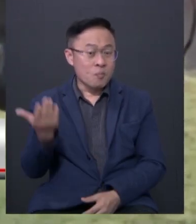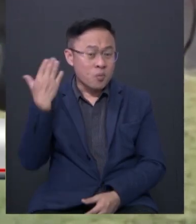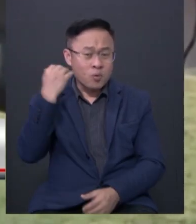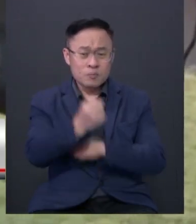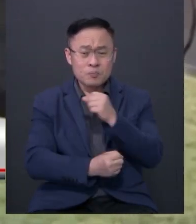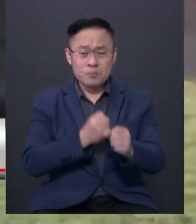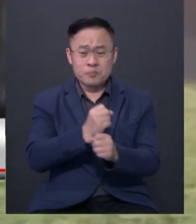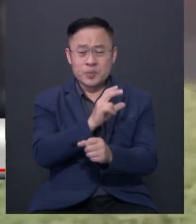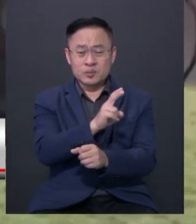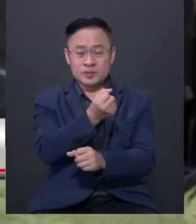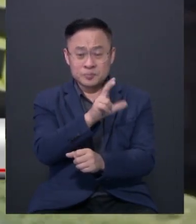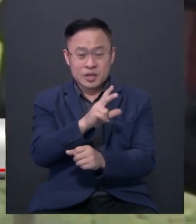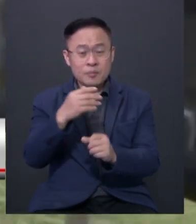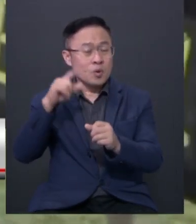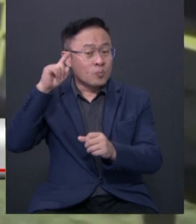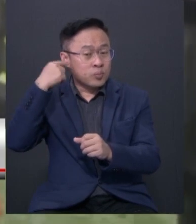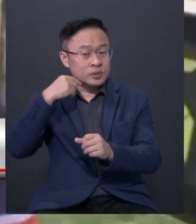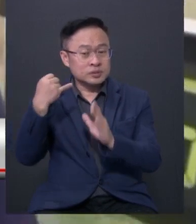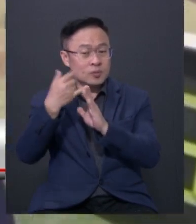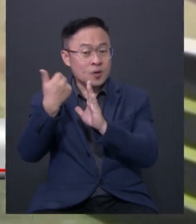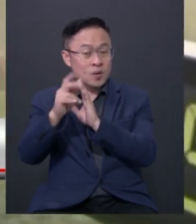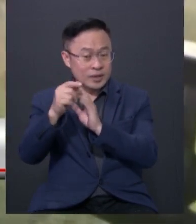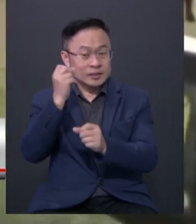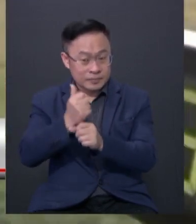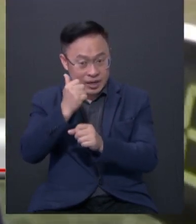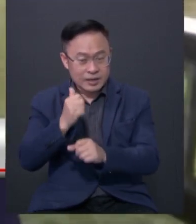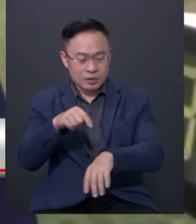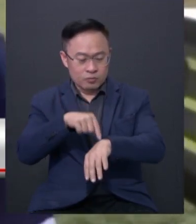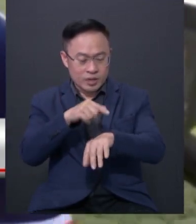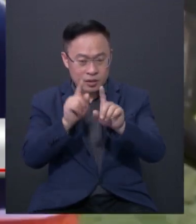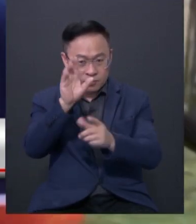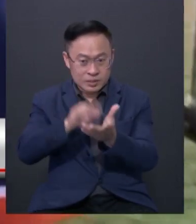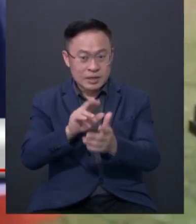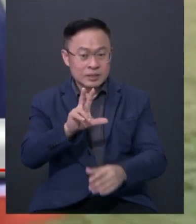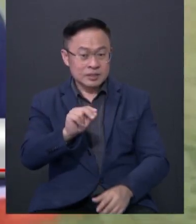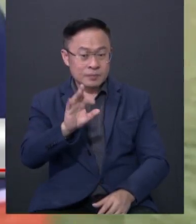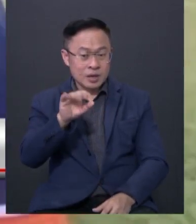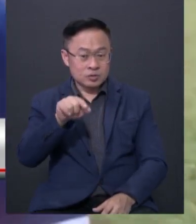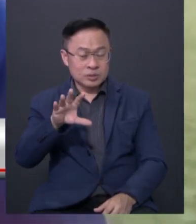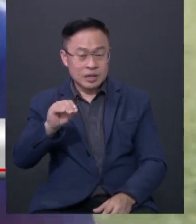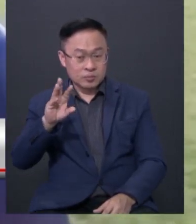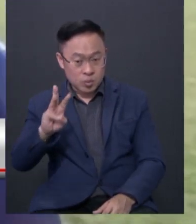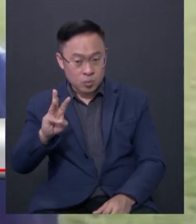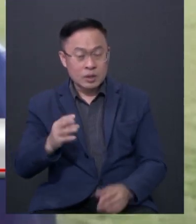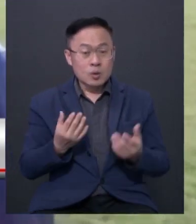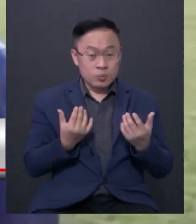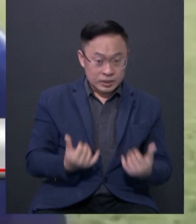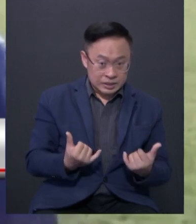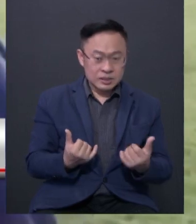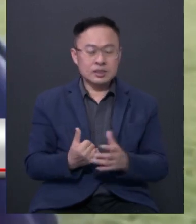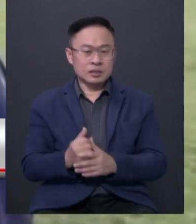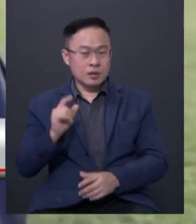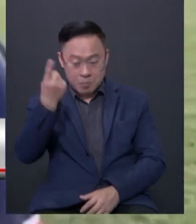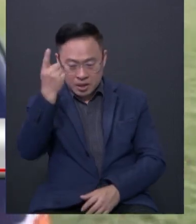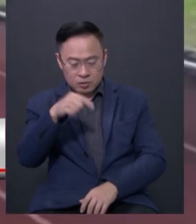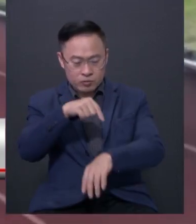ก้วทองจากจังหวัดขอนแก่นตอนนั้น39นาที56วินาทีนี่ดีขึ้น2นาทีนะคุณ ไม่